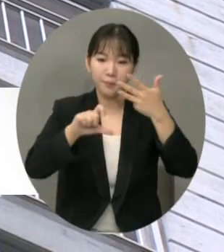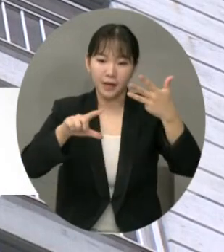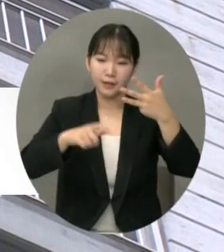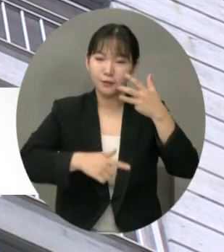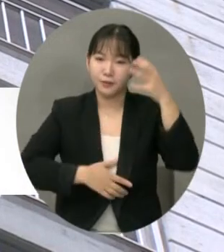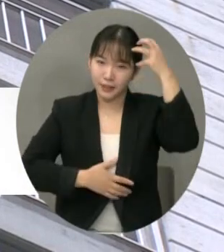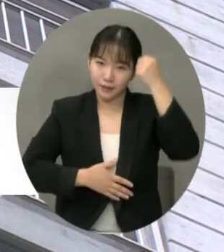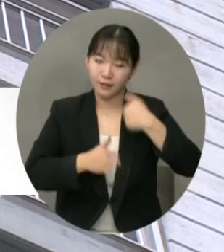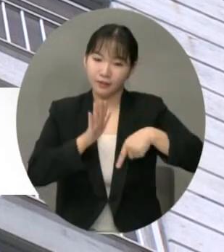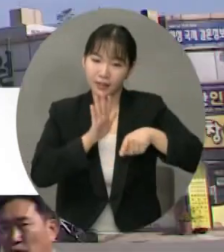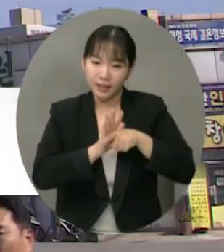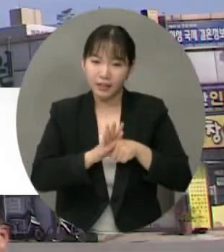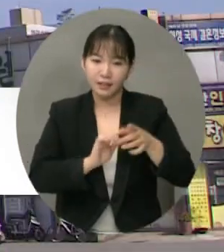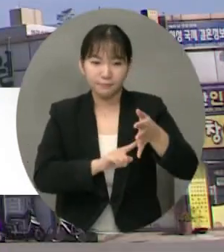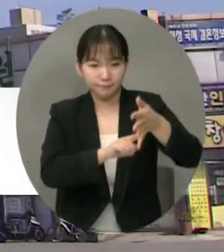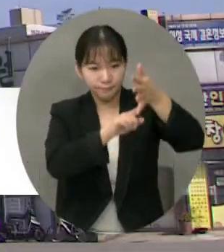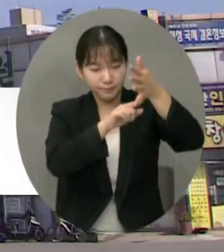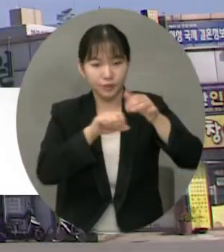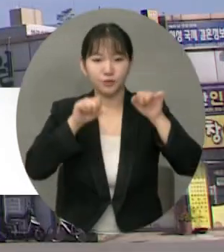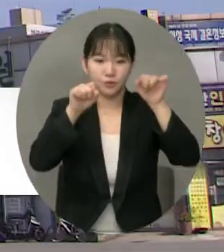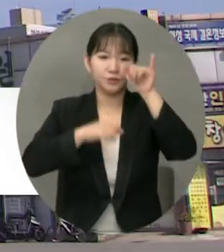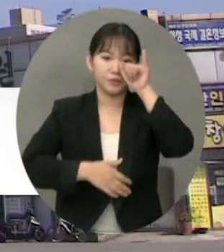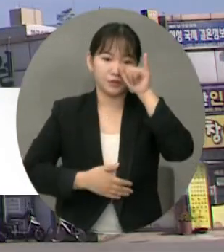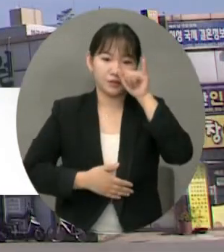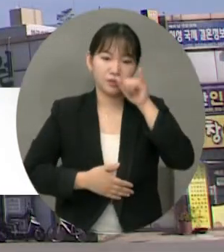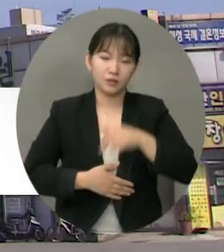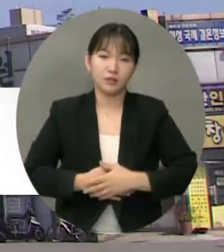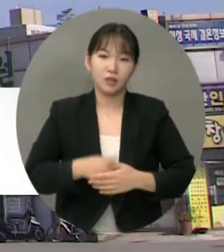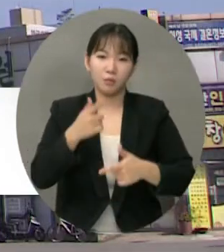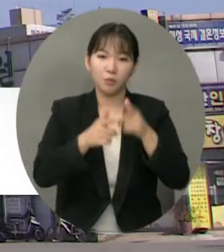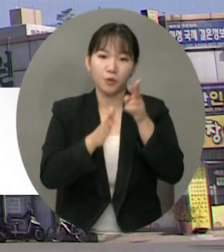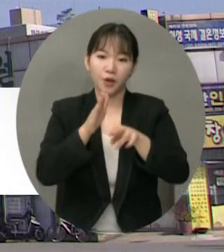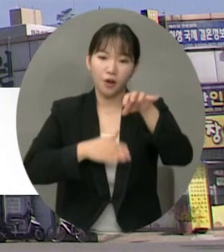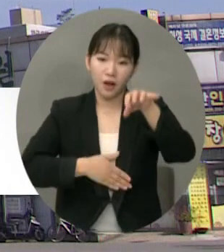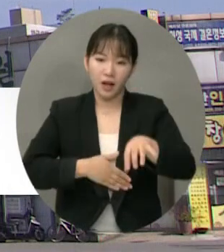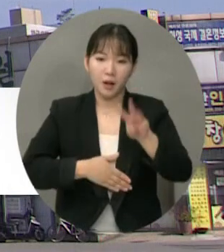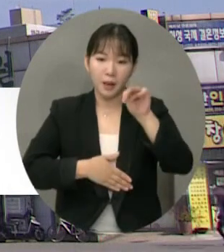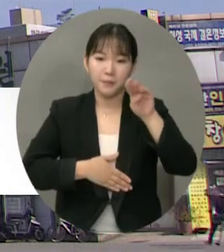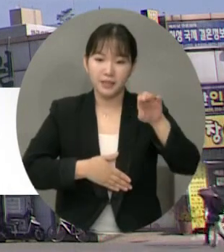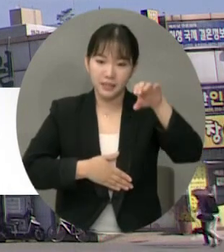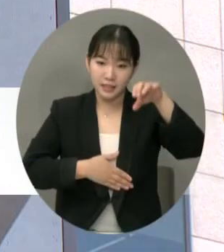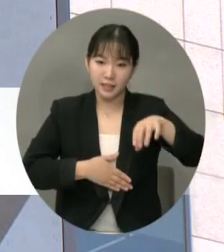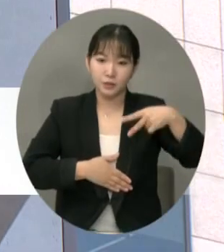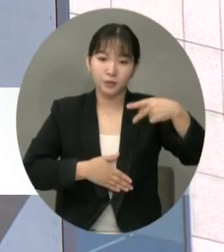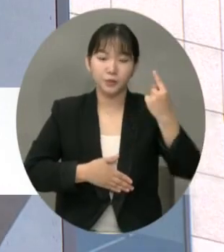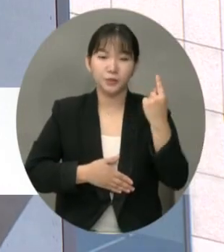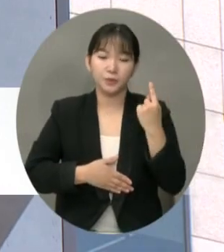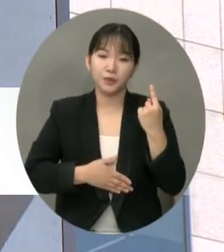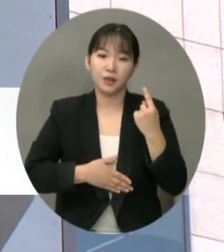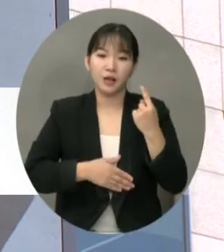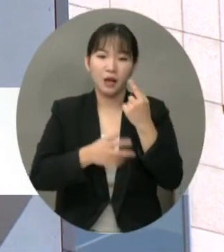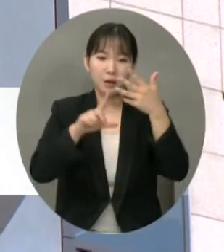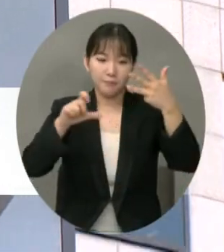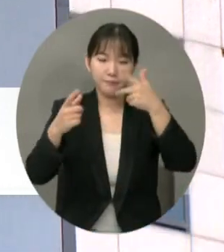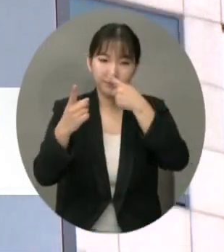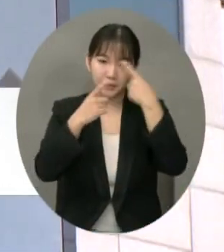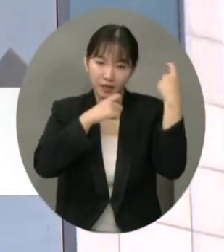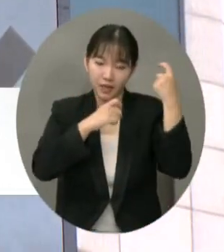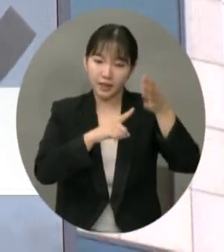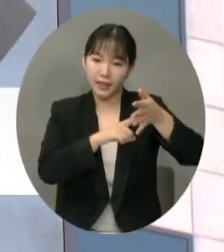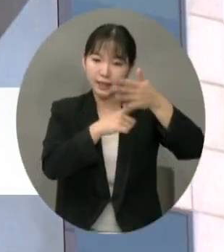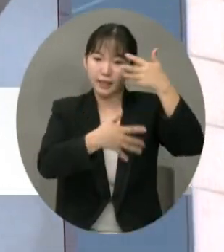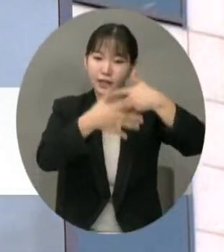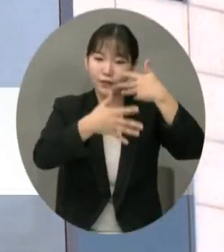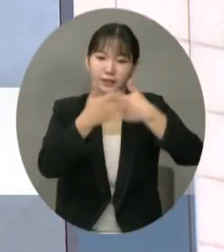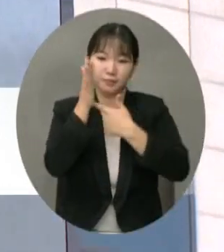잊지 않기 위한 태극기 개양 운동이 열렸습니다 목포가 목포 mbc 신사우 미디오 월에도 광복절을 기념한 태극기